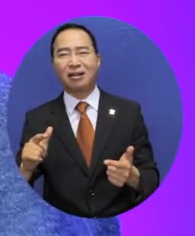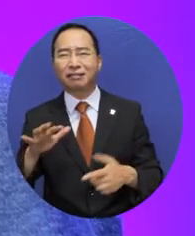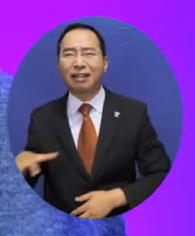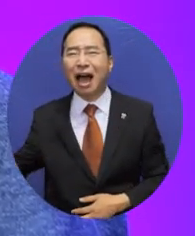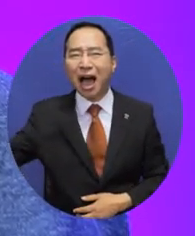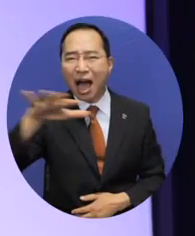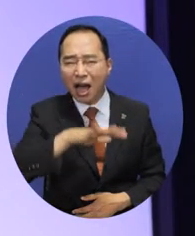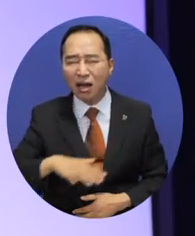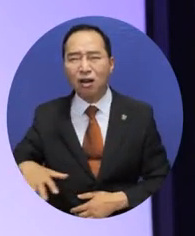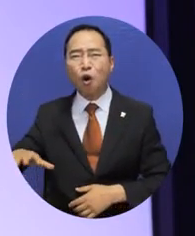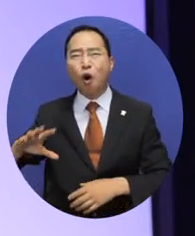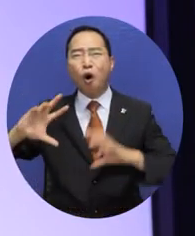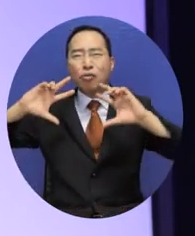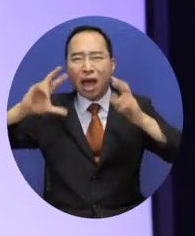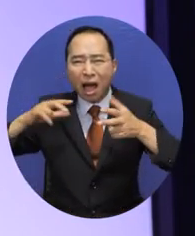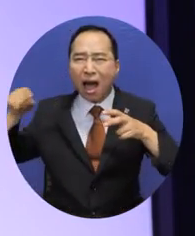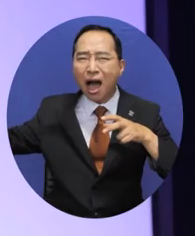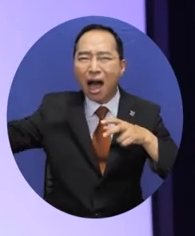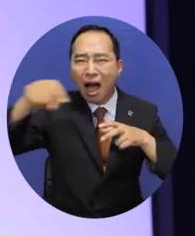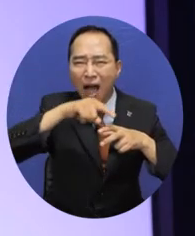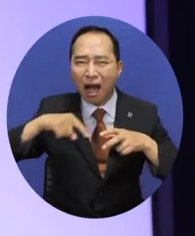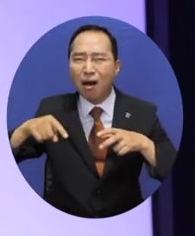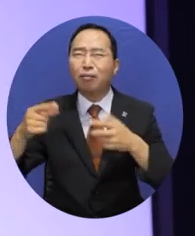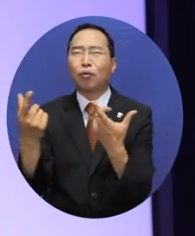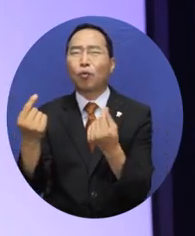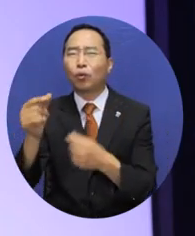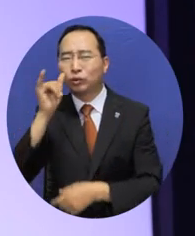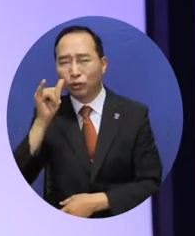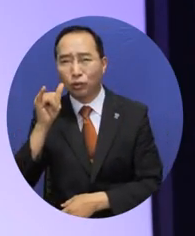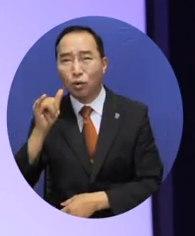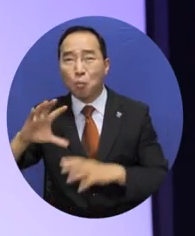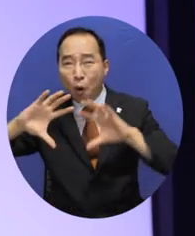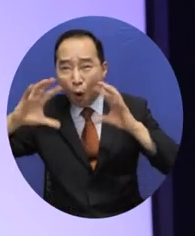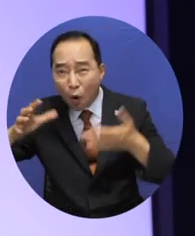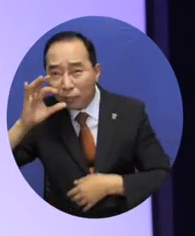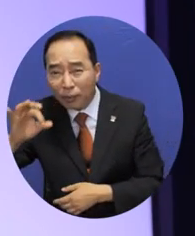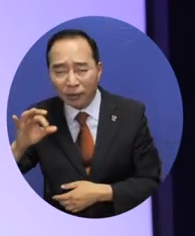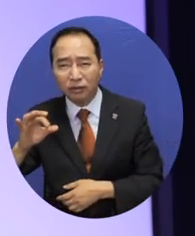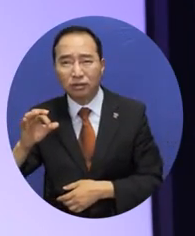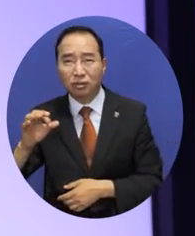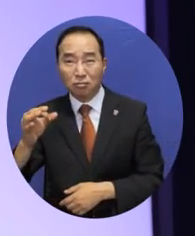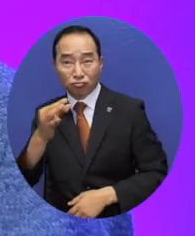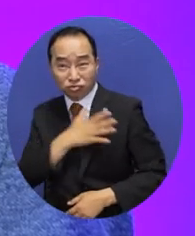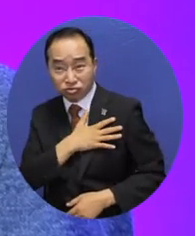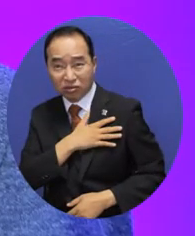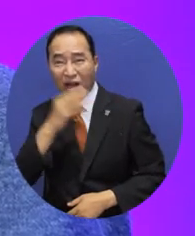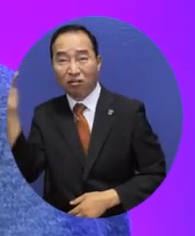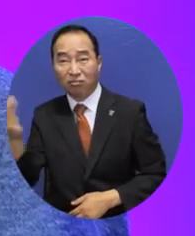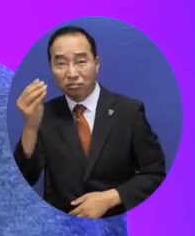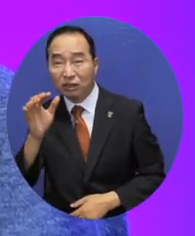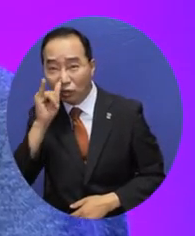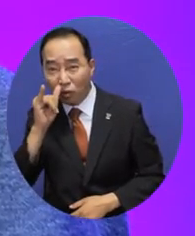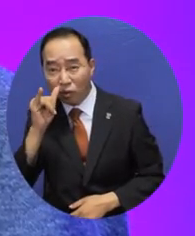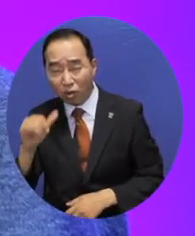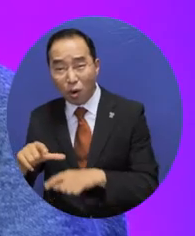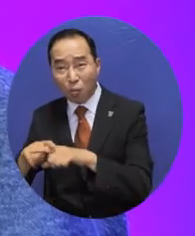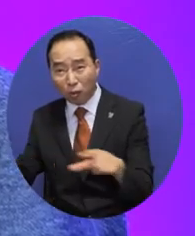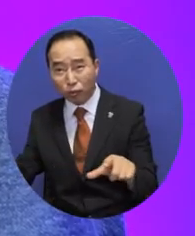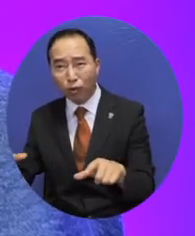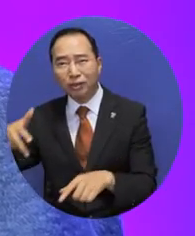질박합니다. 거의 모든 나라의 귀족예술은 세련미를 갖고 있습니다. 그러면 한국예술의